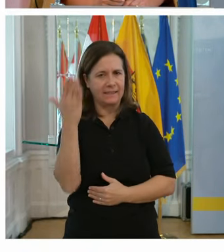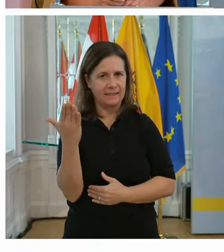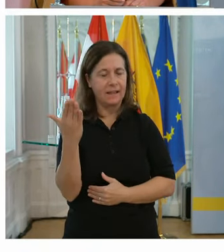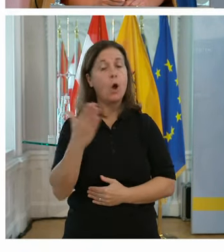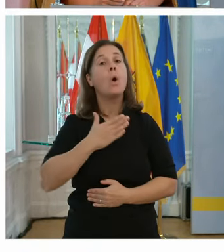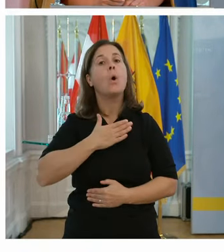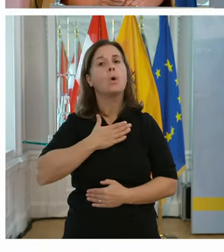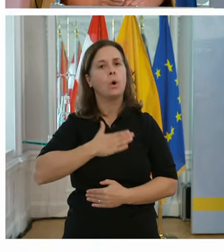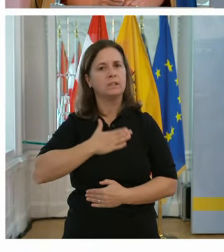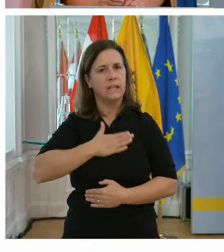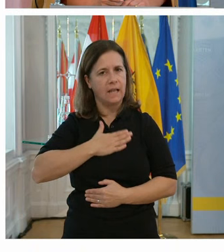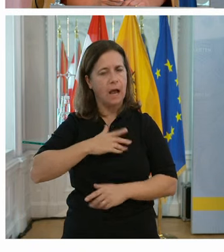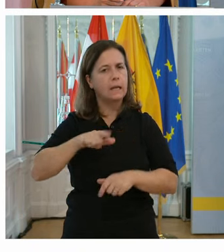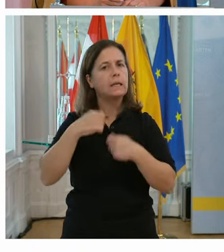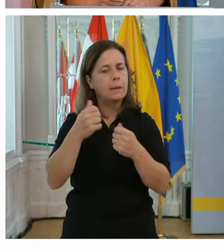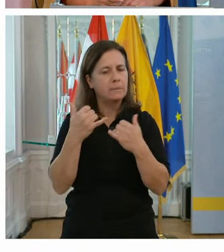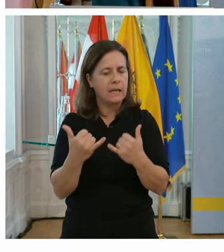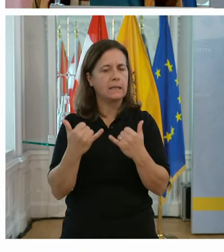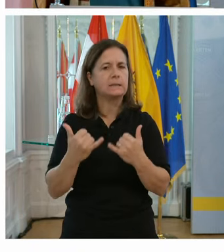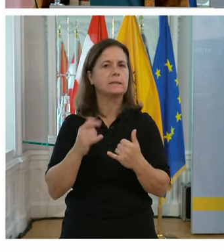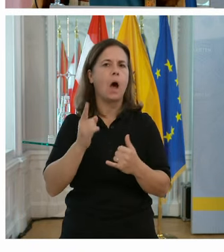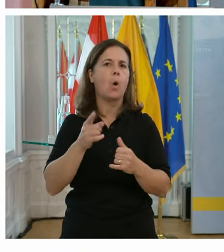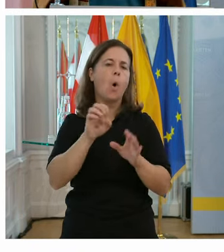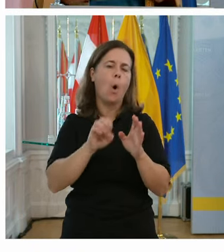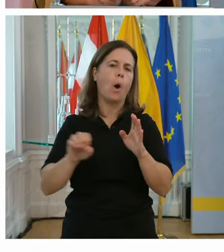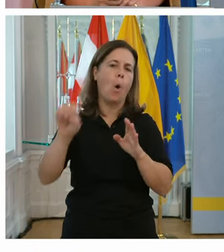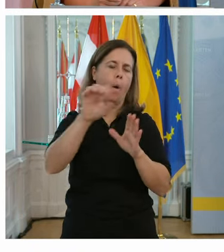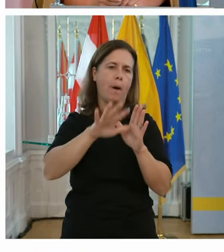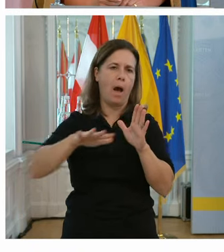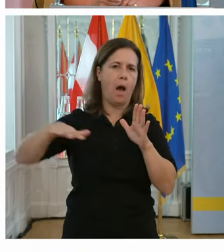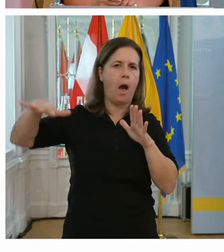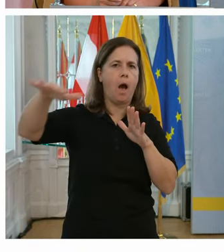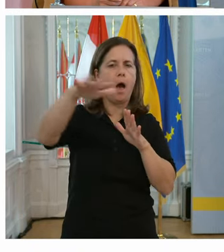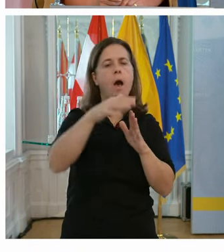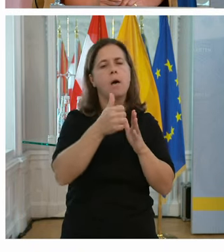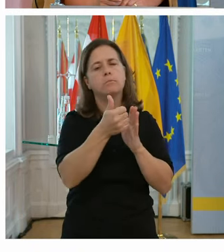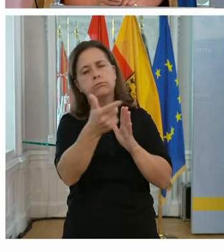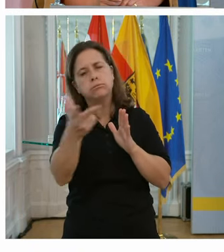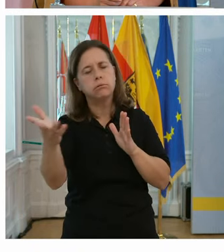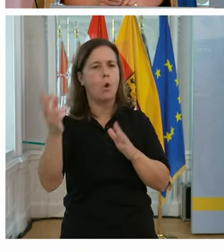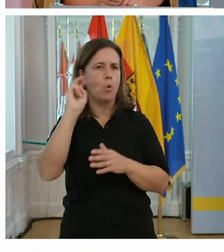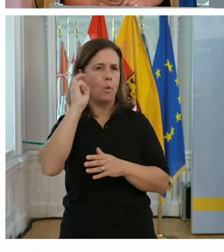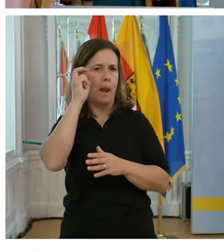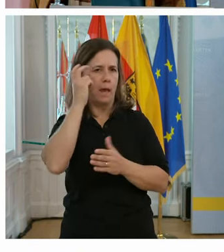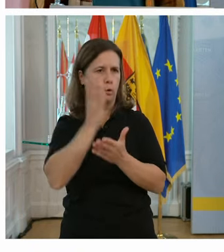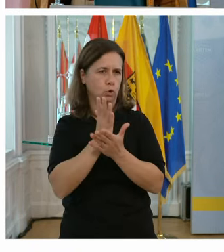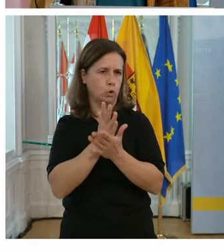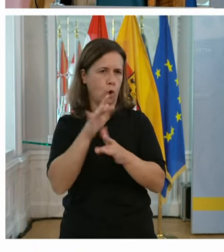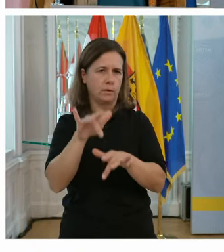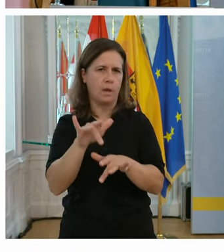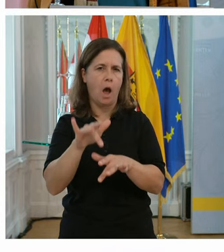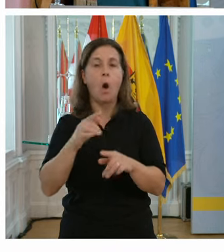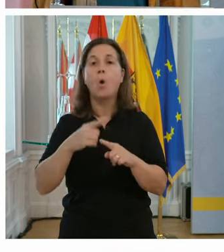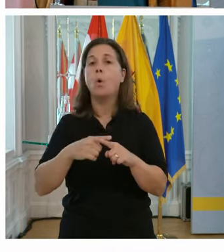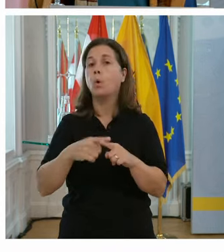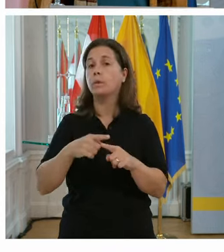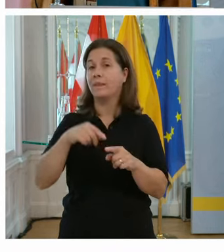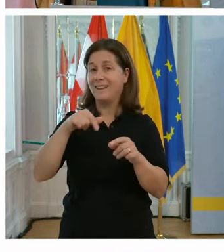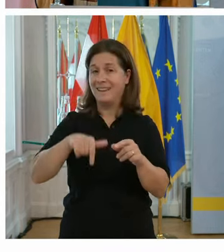sei Dank gibt es auch dazu jetzt auch auf europäischer Ebene eine Vielzahl von Überlegungen und das